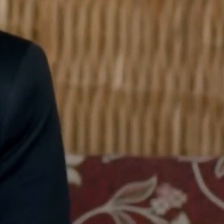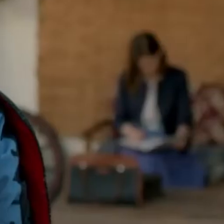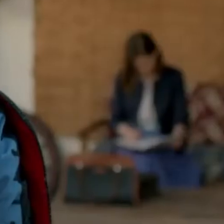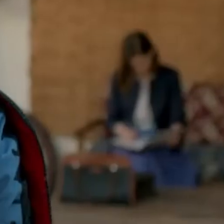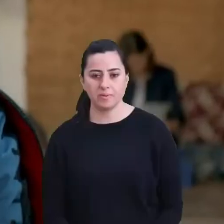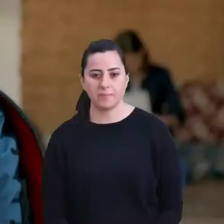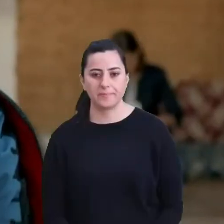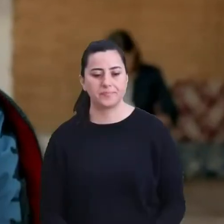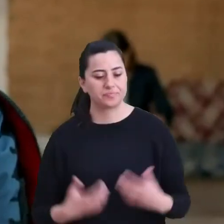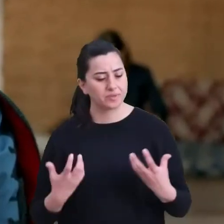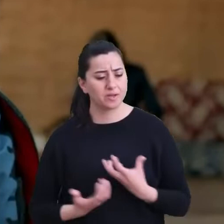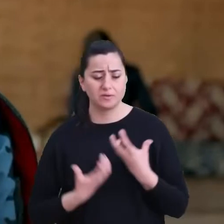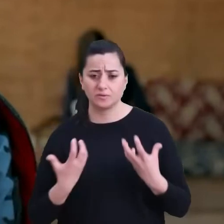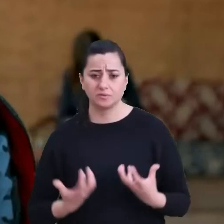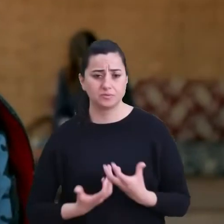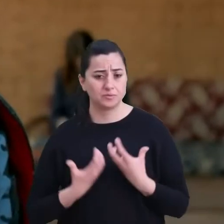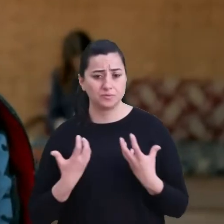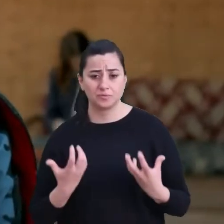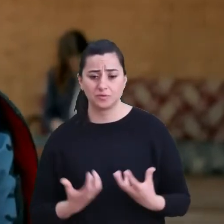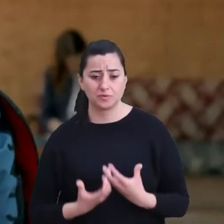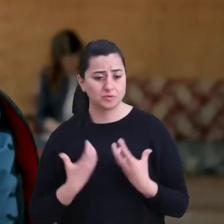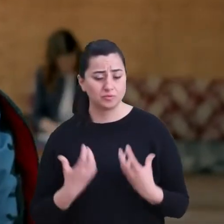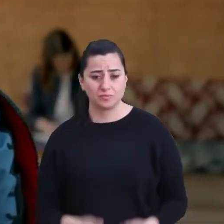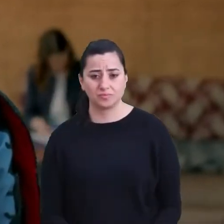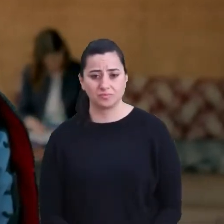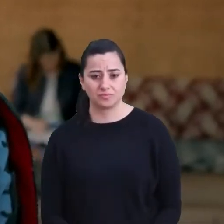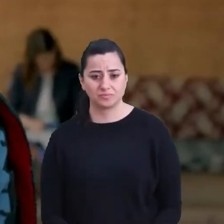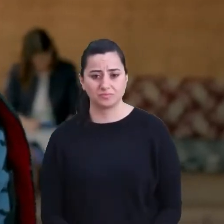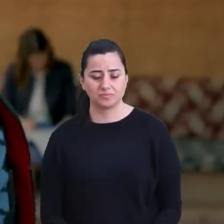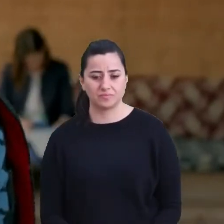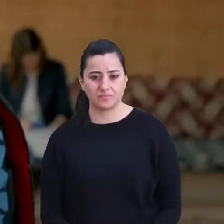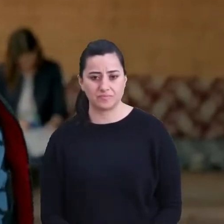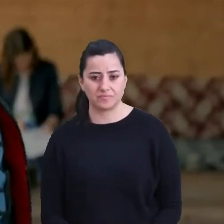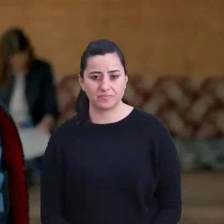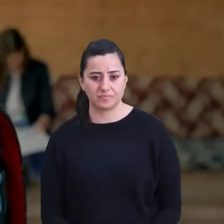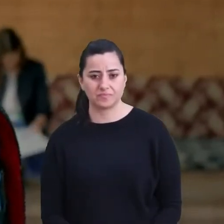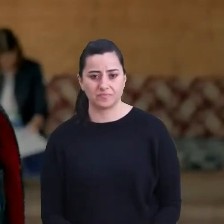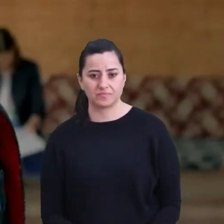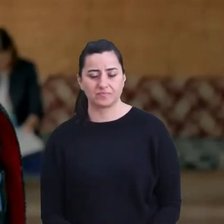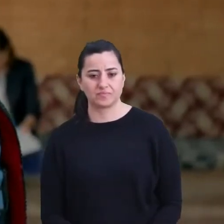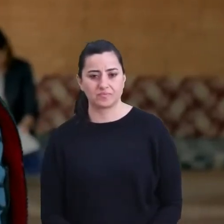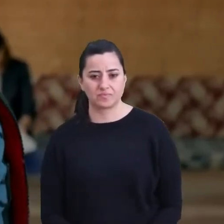yazıyor. Yanıyorum, yanıyorum, yanıyorum hele.